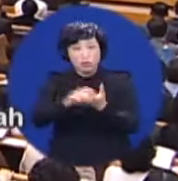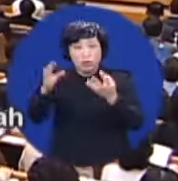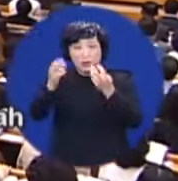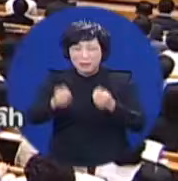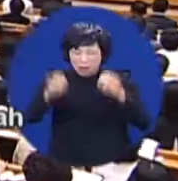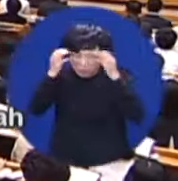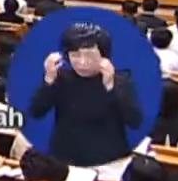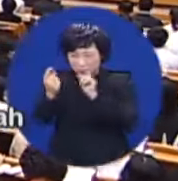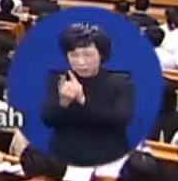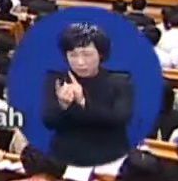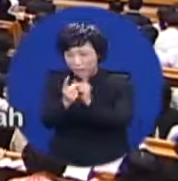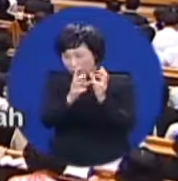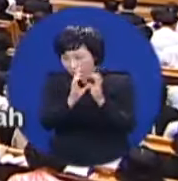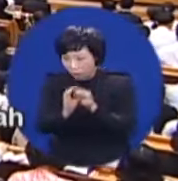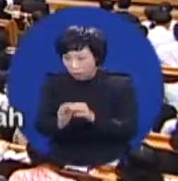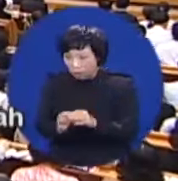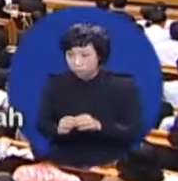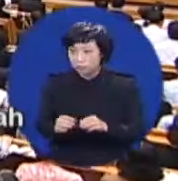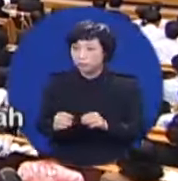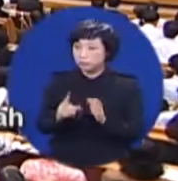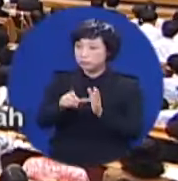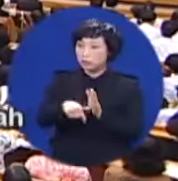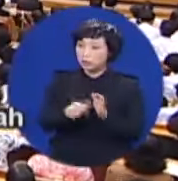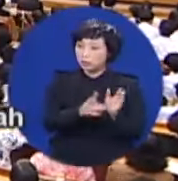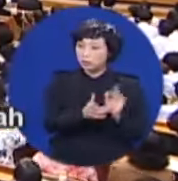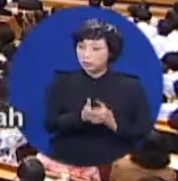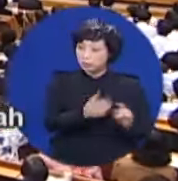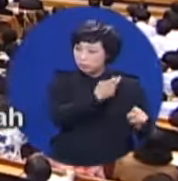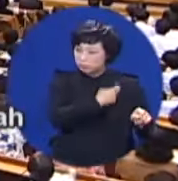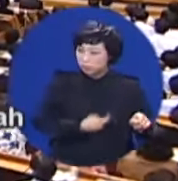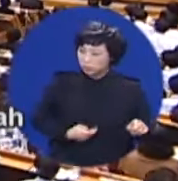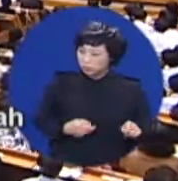엄청난 고통을 다 당할 때